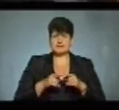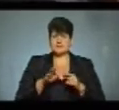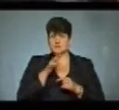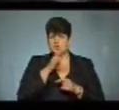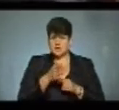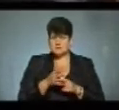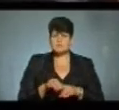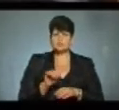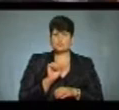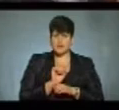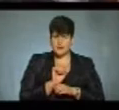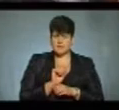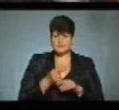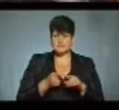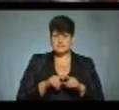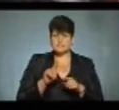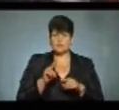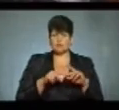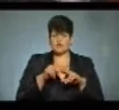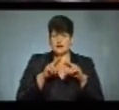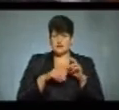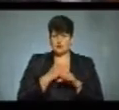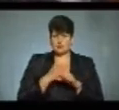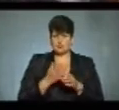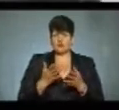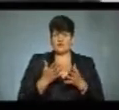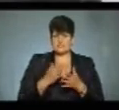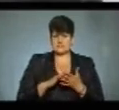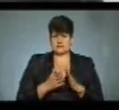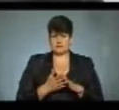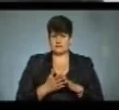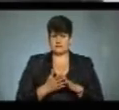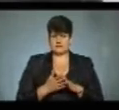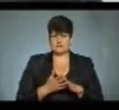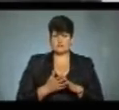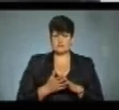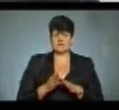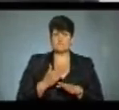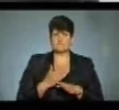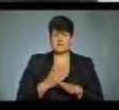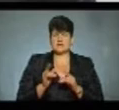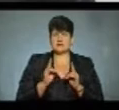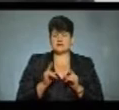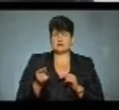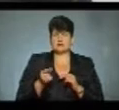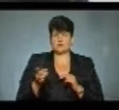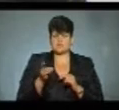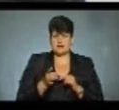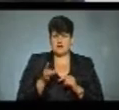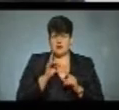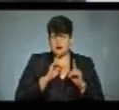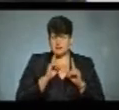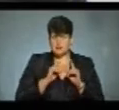ми припиняємо ці будівельні роботи до вияснення ситуації. Виділила тільки Тернопільська рада